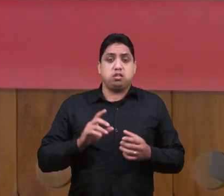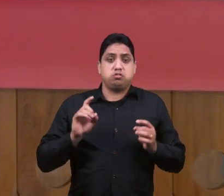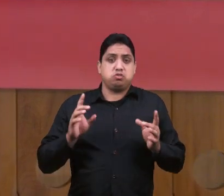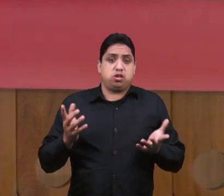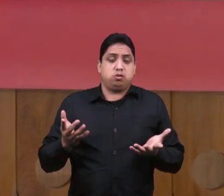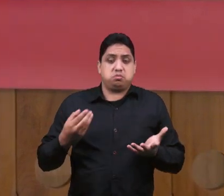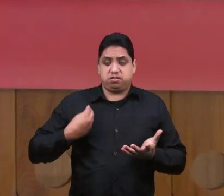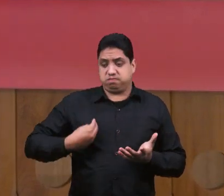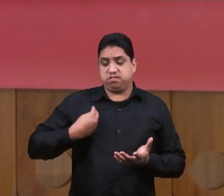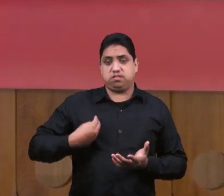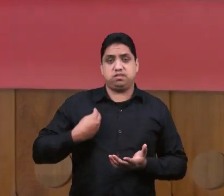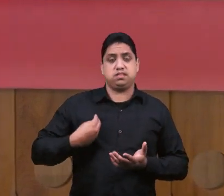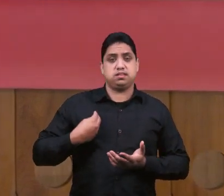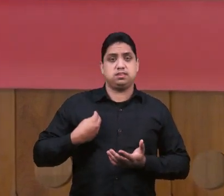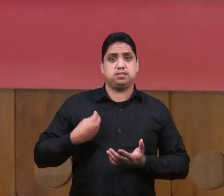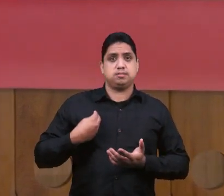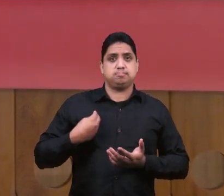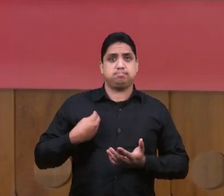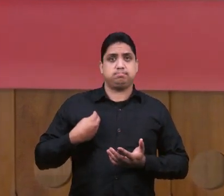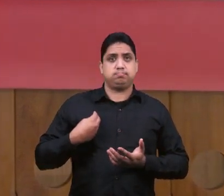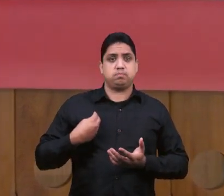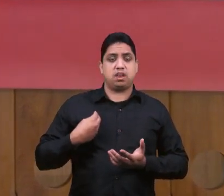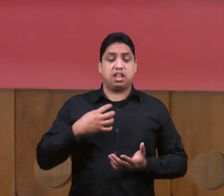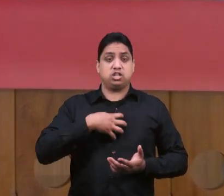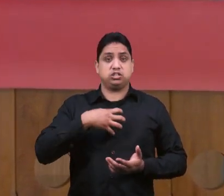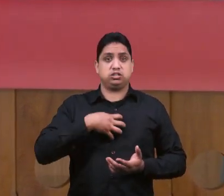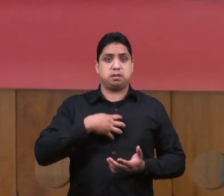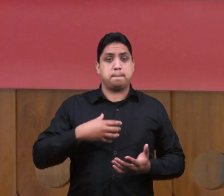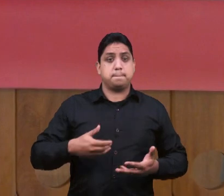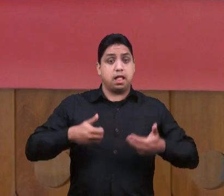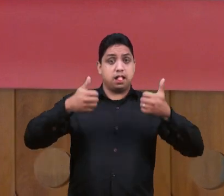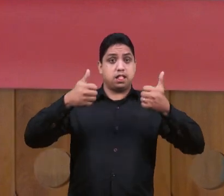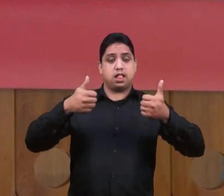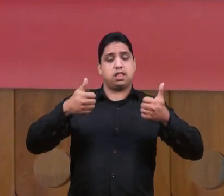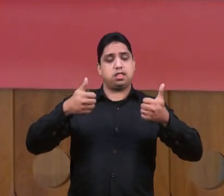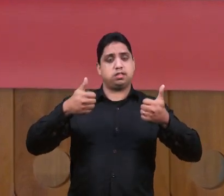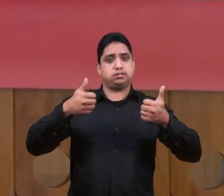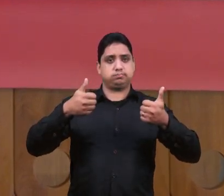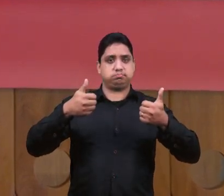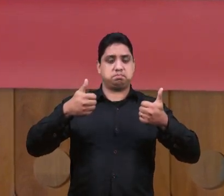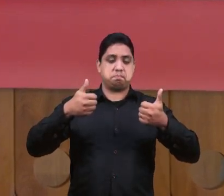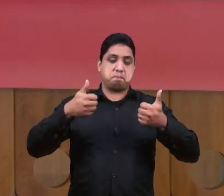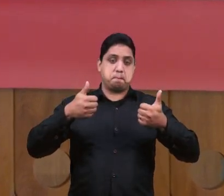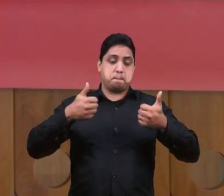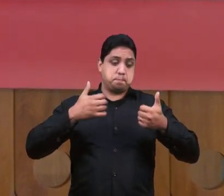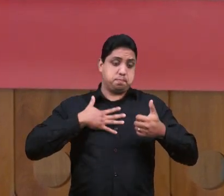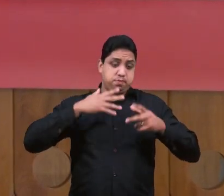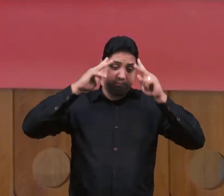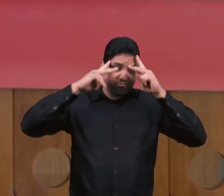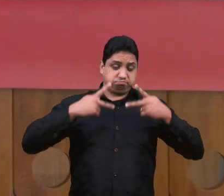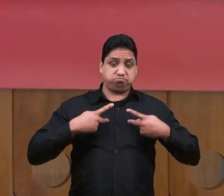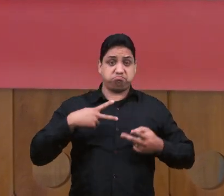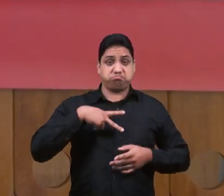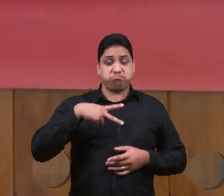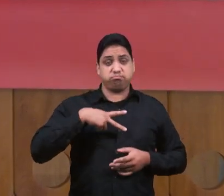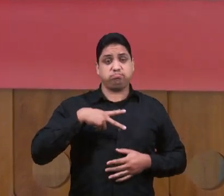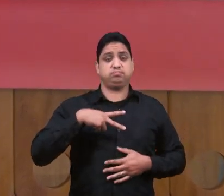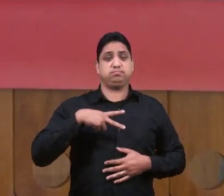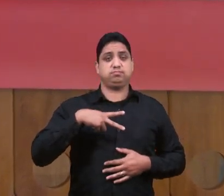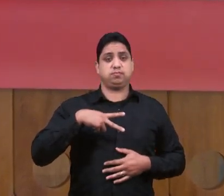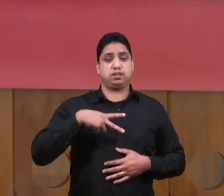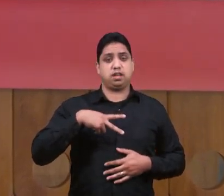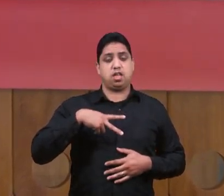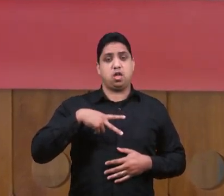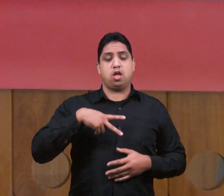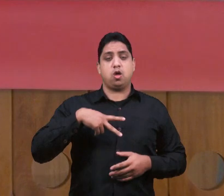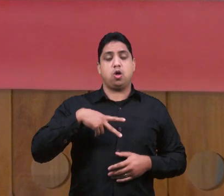il passe à vivre comme,